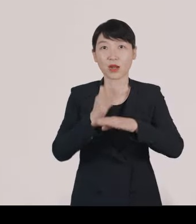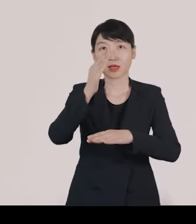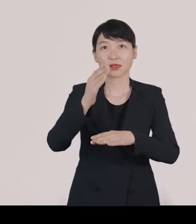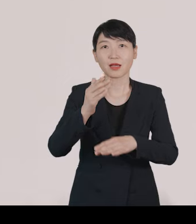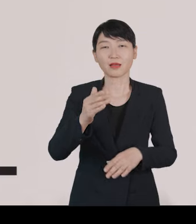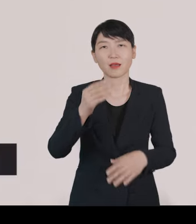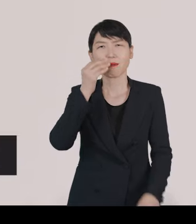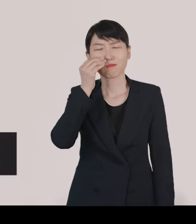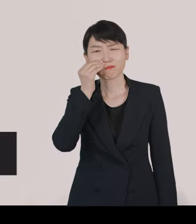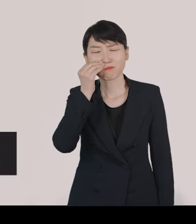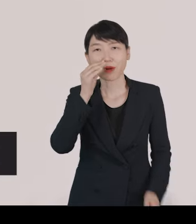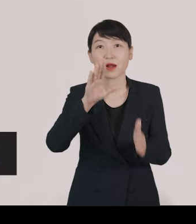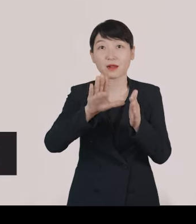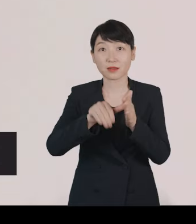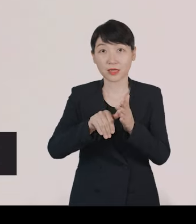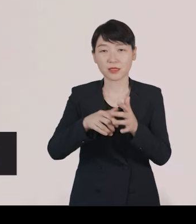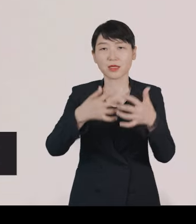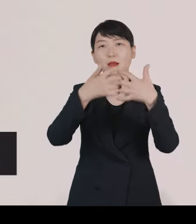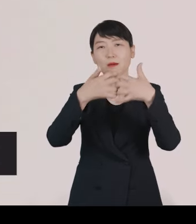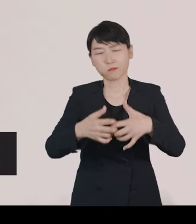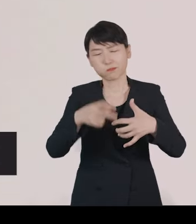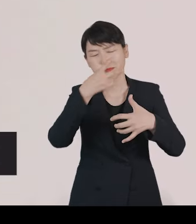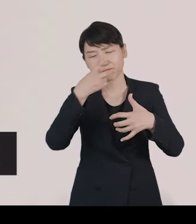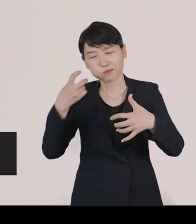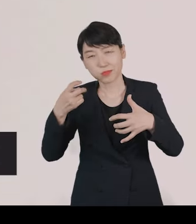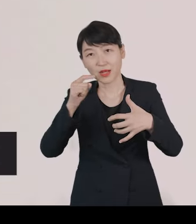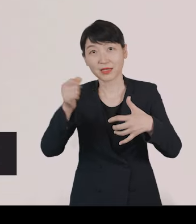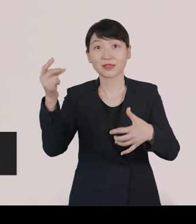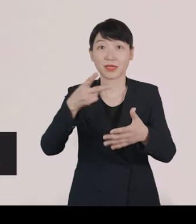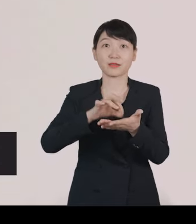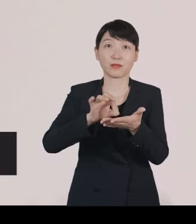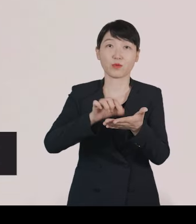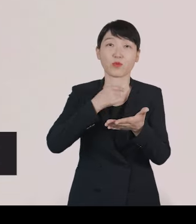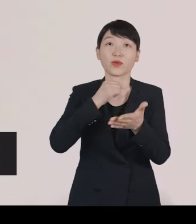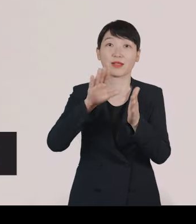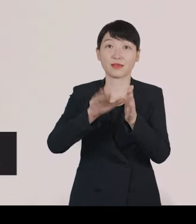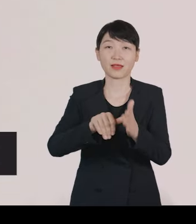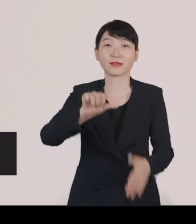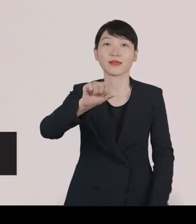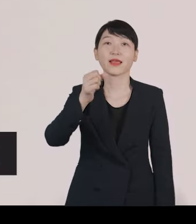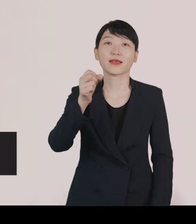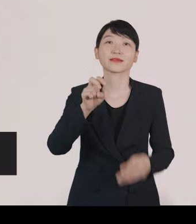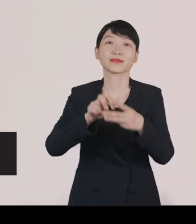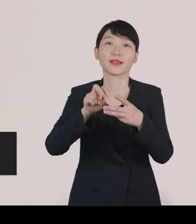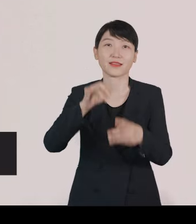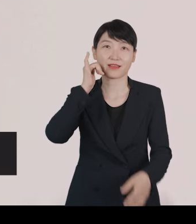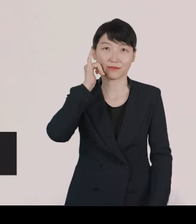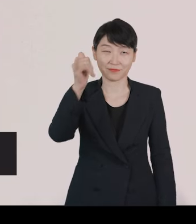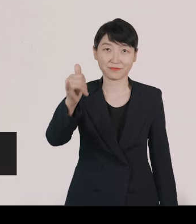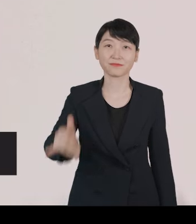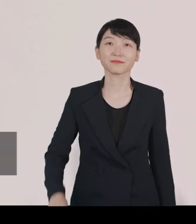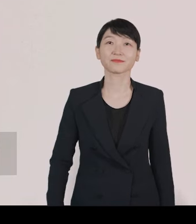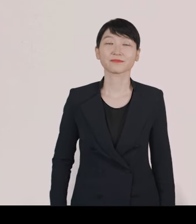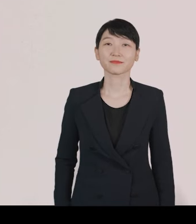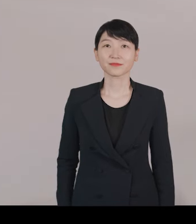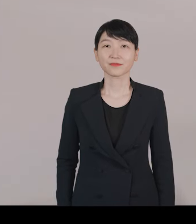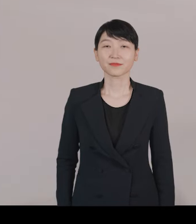이상 미사용 시에는 센서가 슬립 모드로 전환되기 때문에 사용을 원하실 경우 AS 센터로 문의 주시기